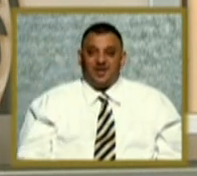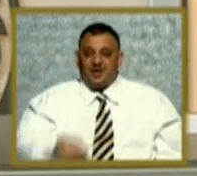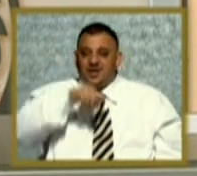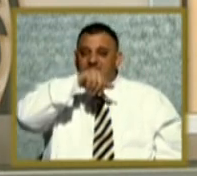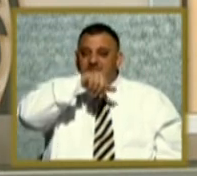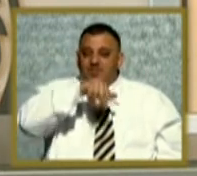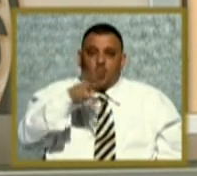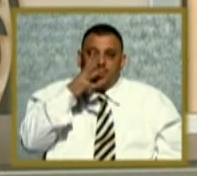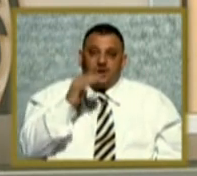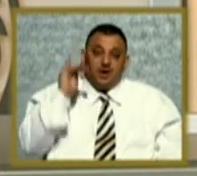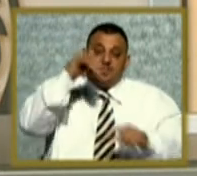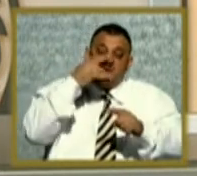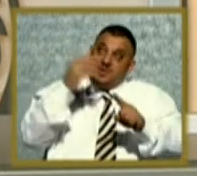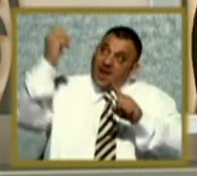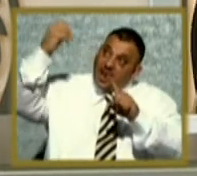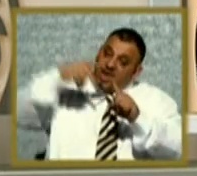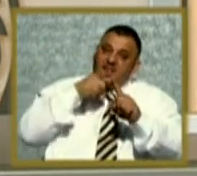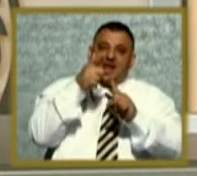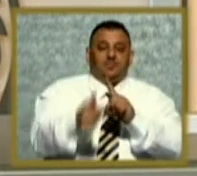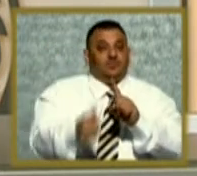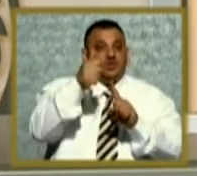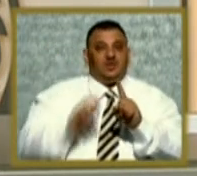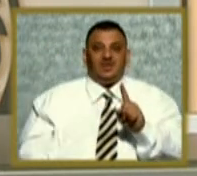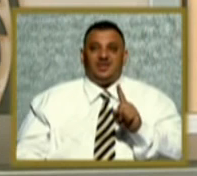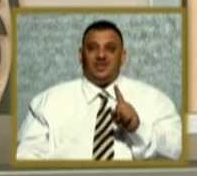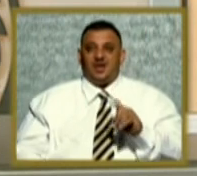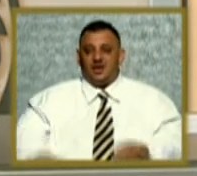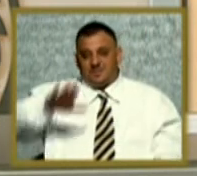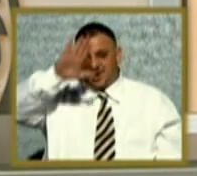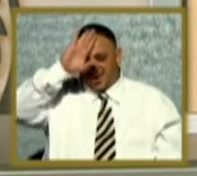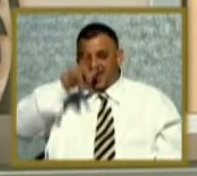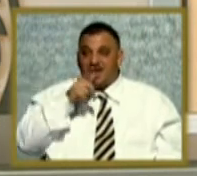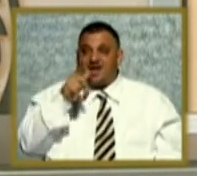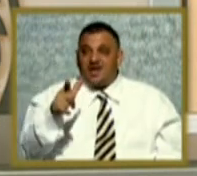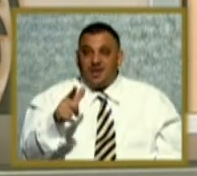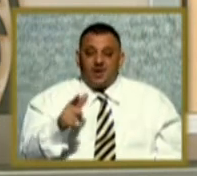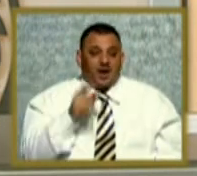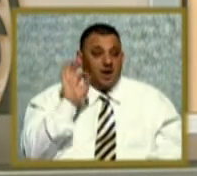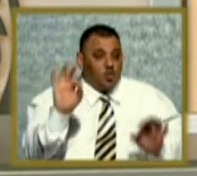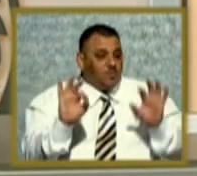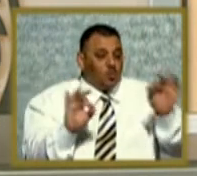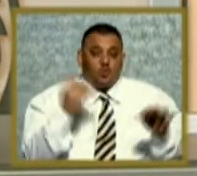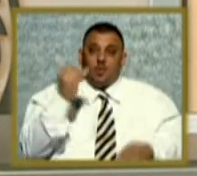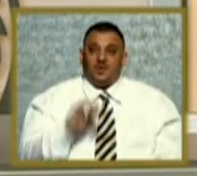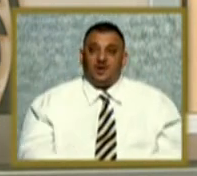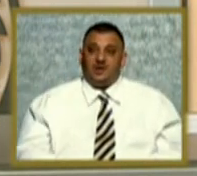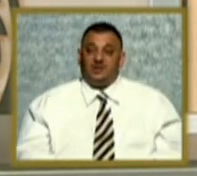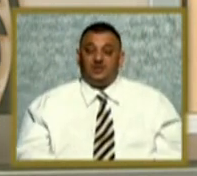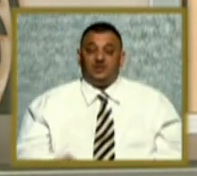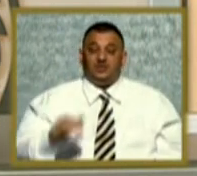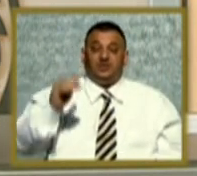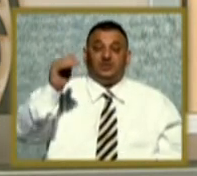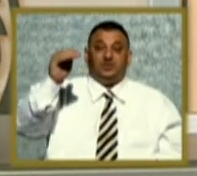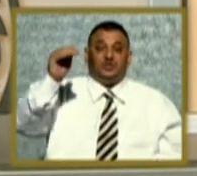وسلم لا يعلم الغيب إلا بعلم الله، فالله عز وجل هو الذي ينزل عليه جبريل ويخبره بكذا ويخبره بكذا.